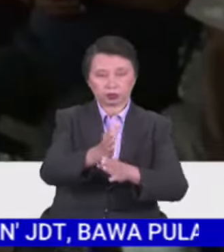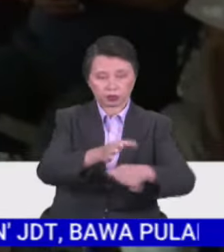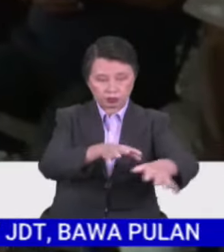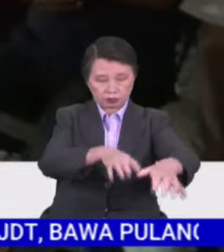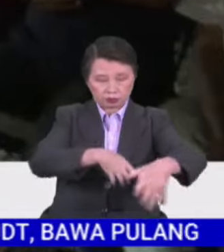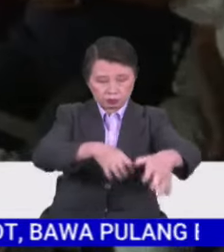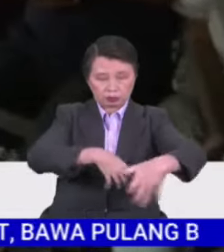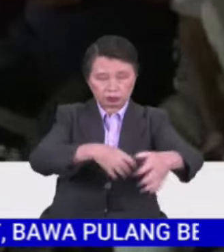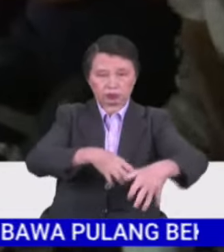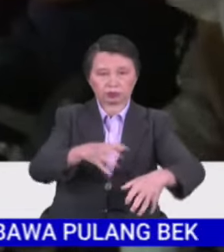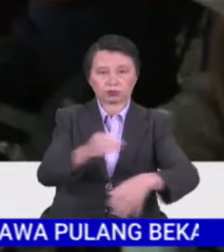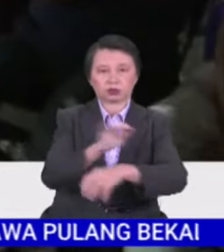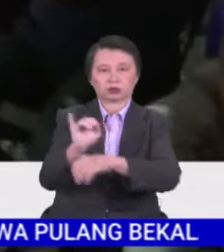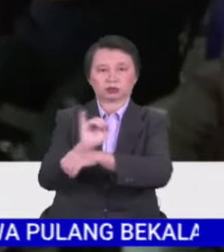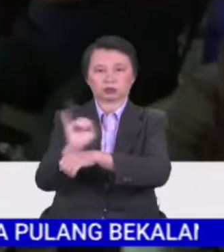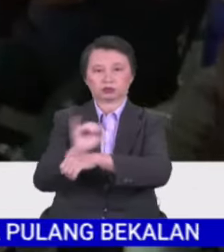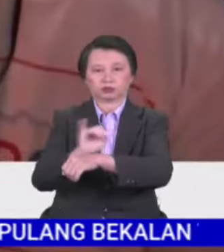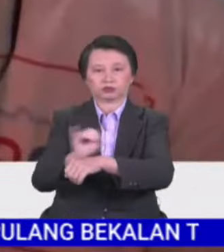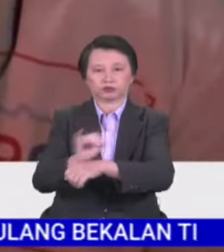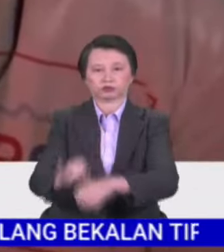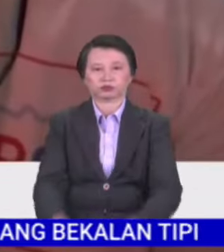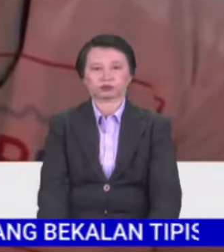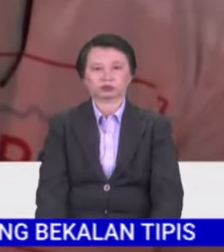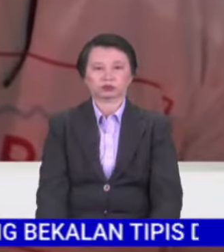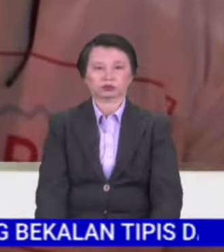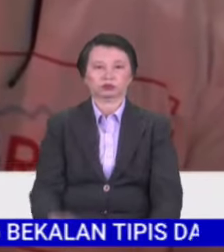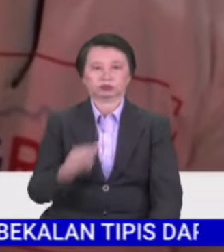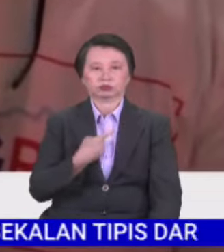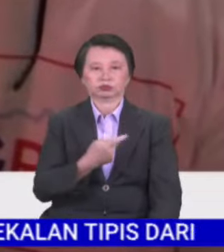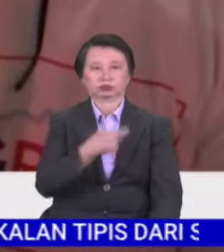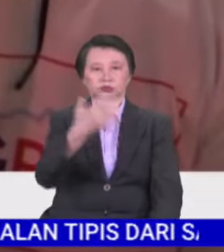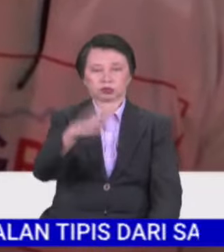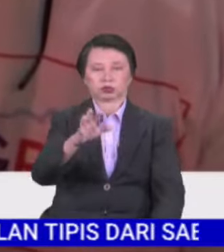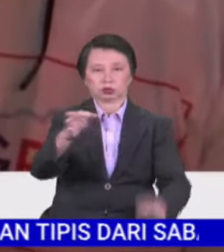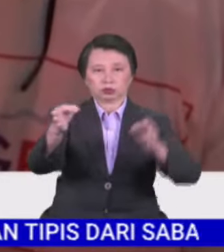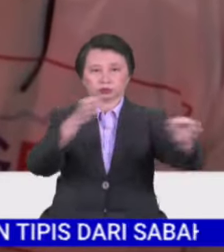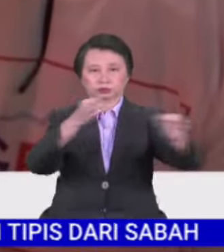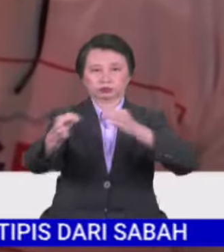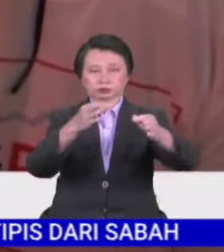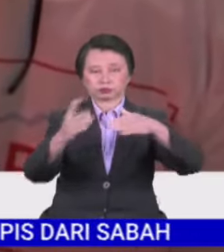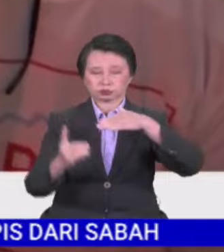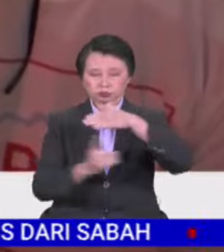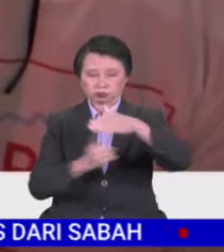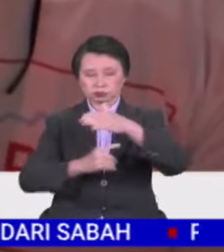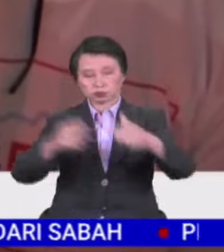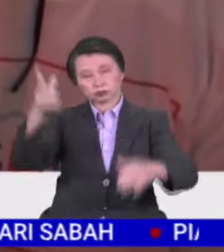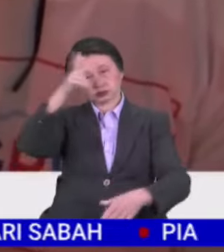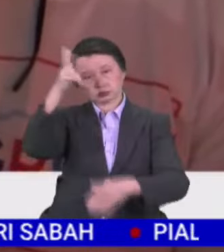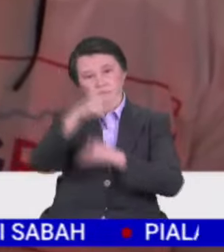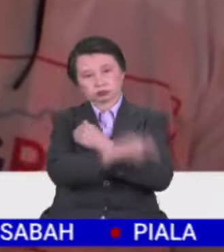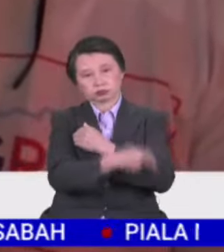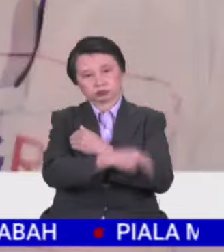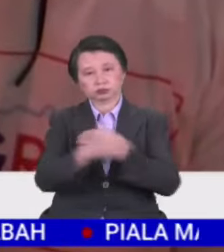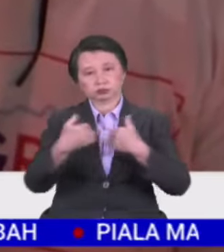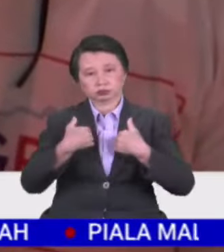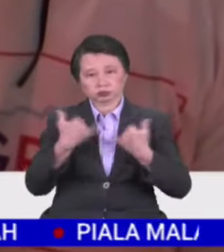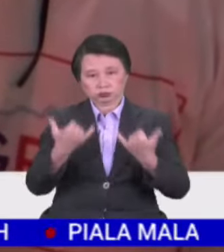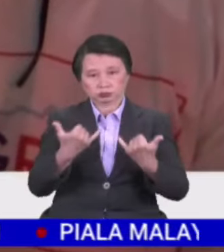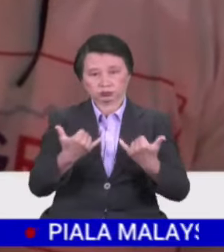dan perindustrian. Kita juga telah memberi penjelasan tentang dasar-dasar kerajaan negeri yang ada pada arah